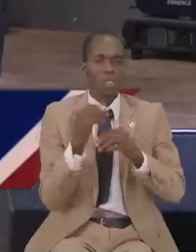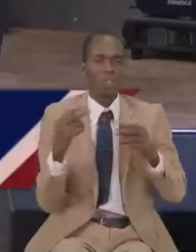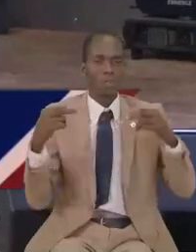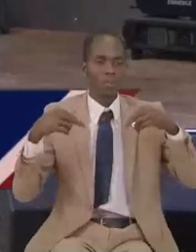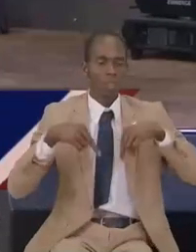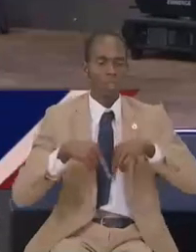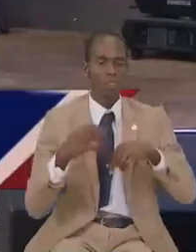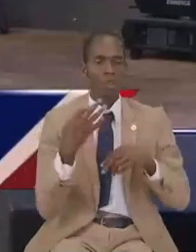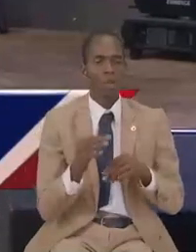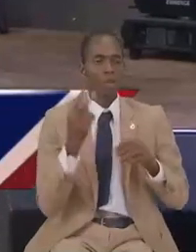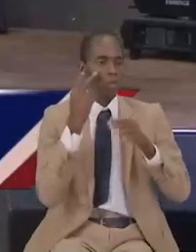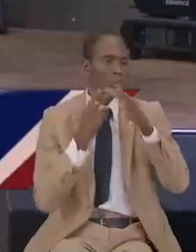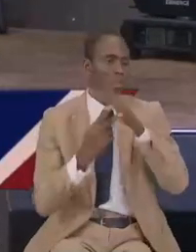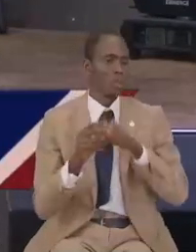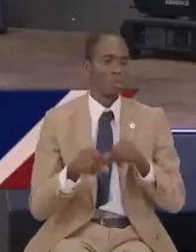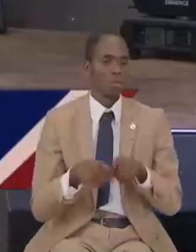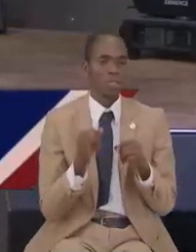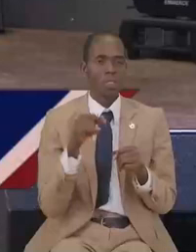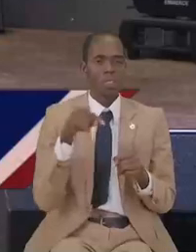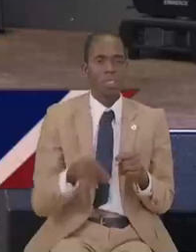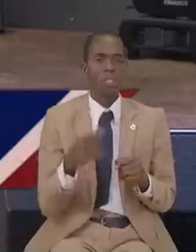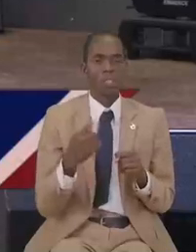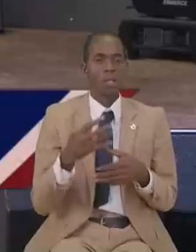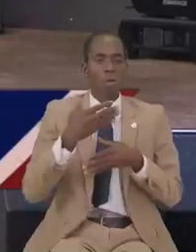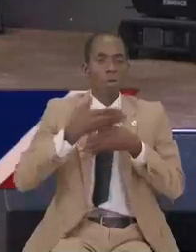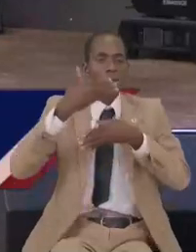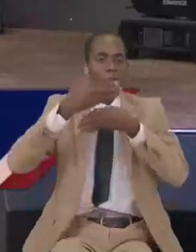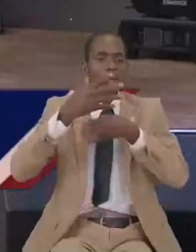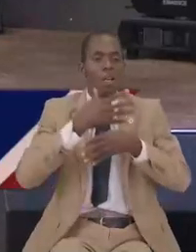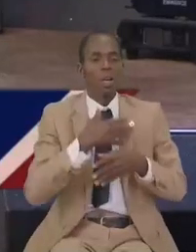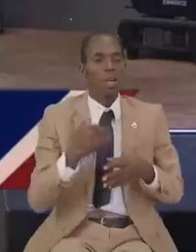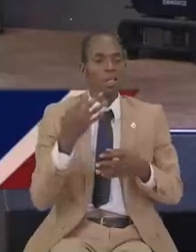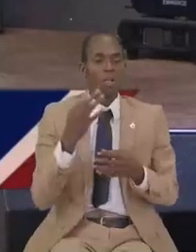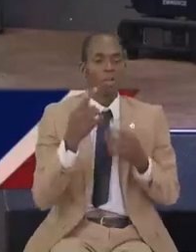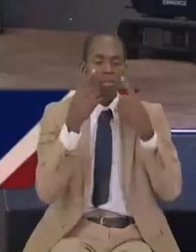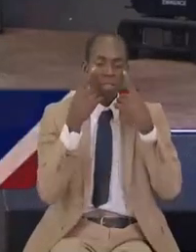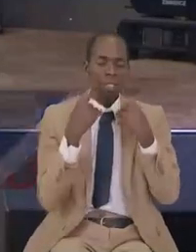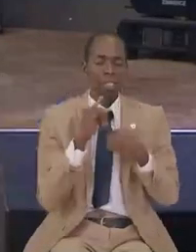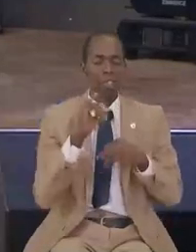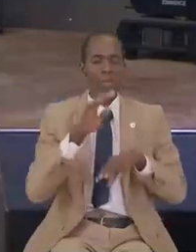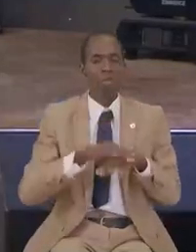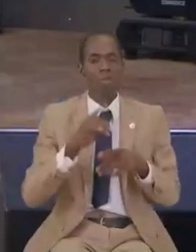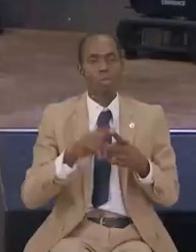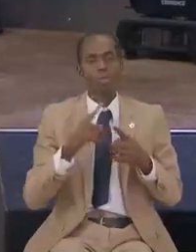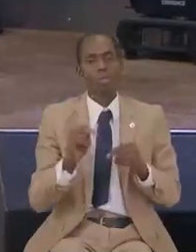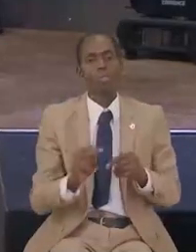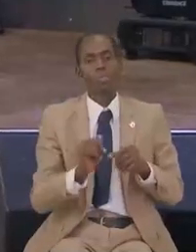par le Seigneur l'Éternel des armées dans la vallée des visions. On démolit les murailles et les cris de détresse retentissent vers